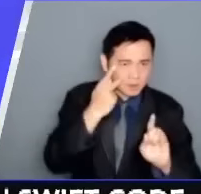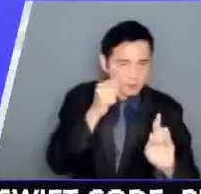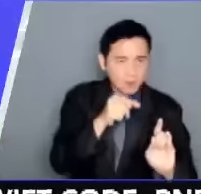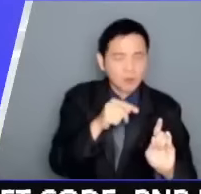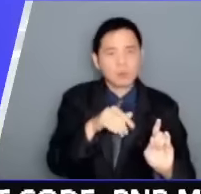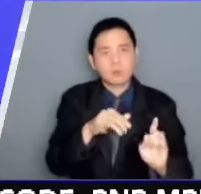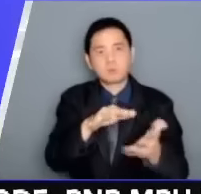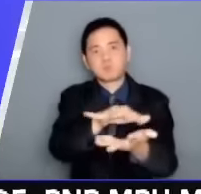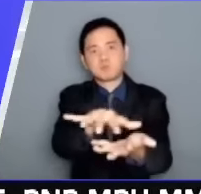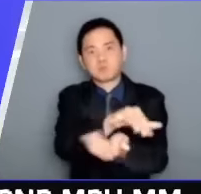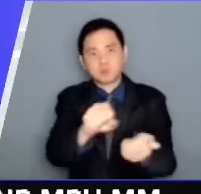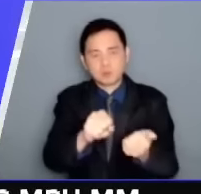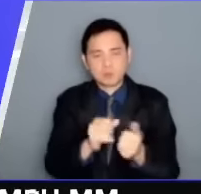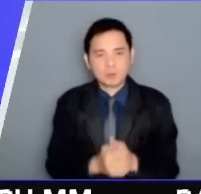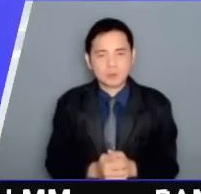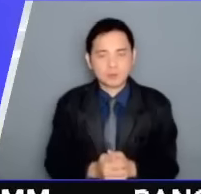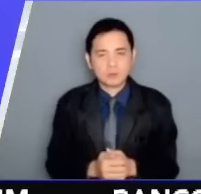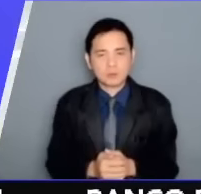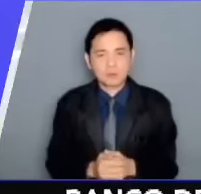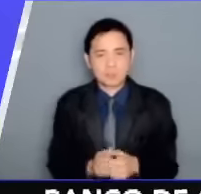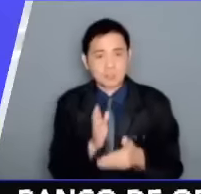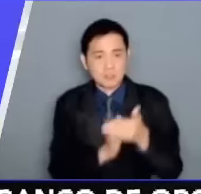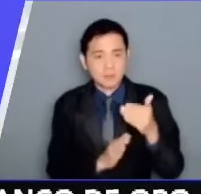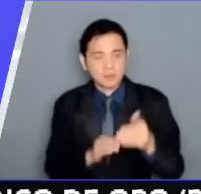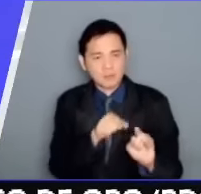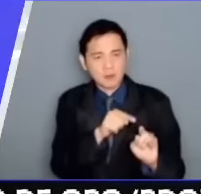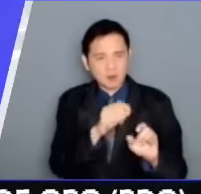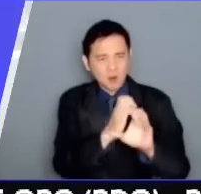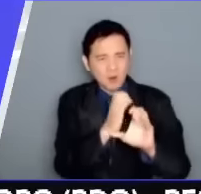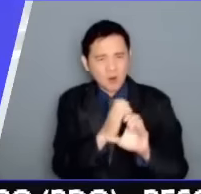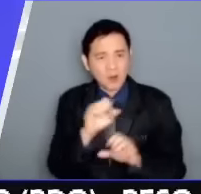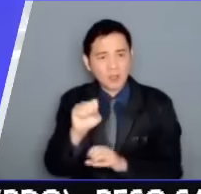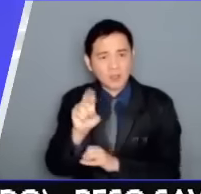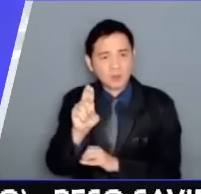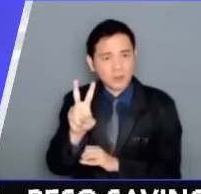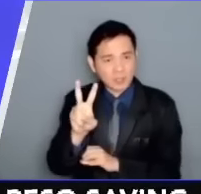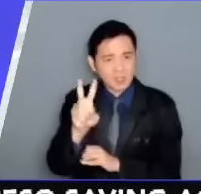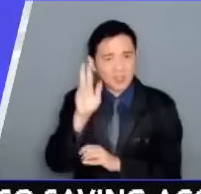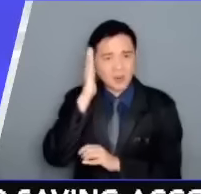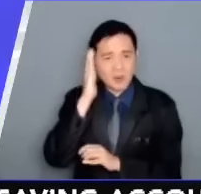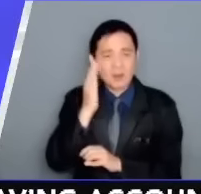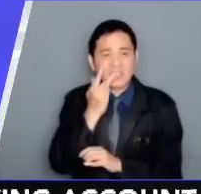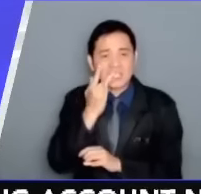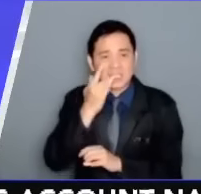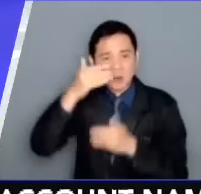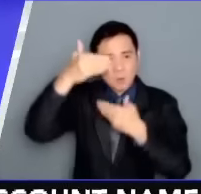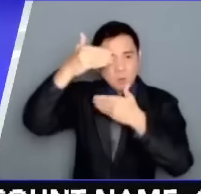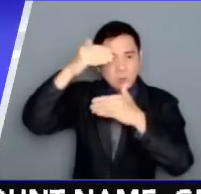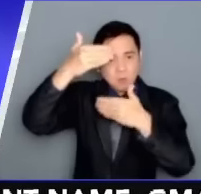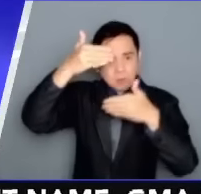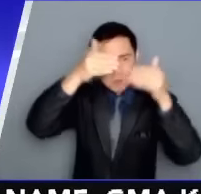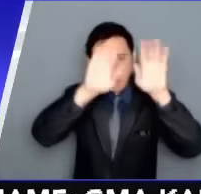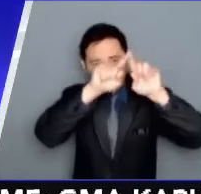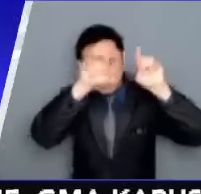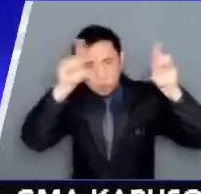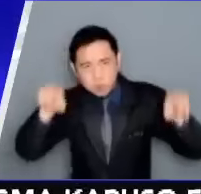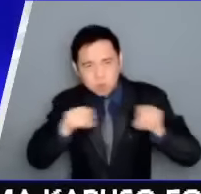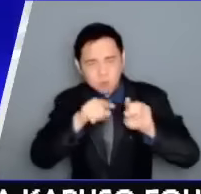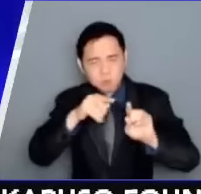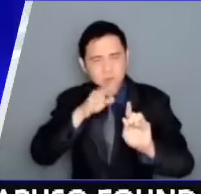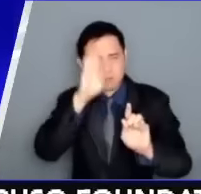may nakita tayo na isang SUV na yung windshield ay nabasag yung iba naman nagk yupyup Pit na wala talaga sa pwesto ung mga sasakyan